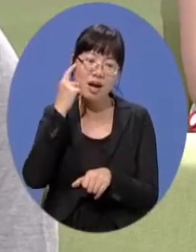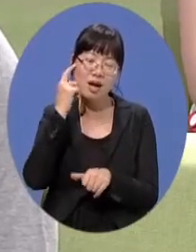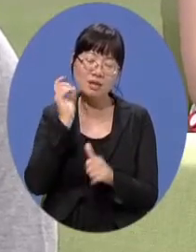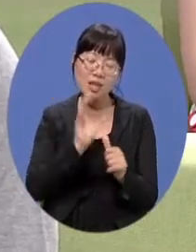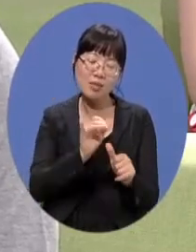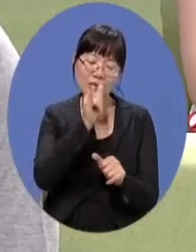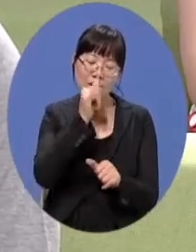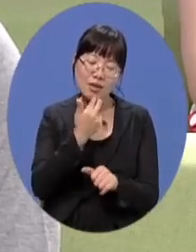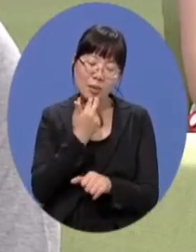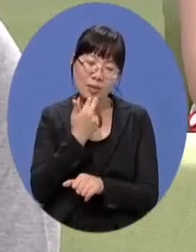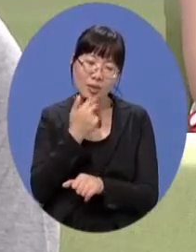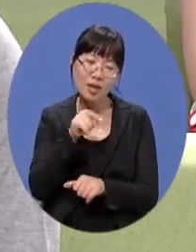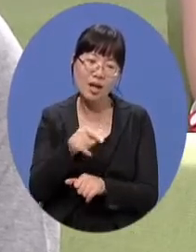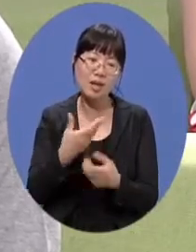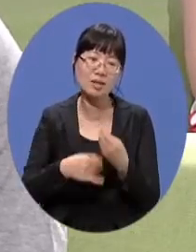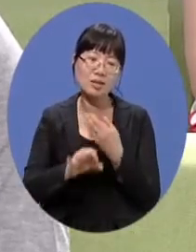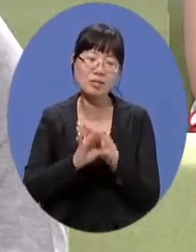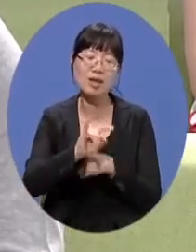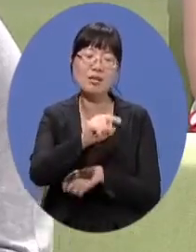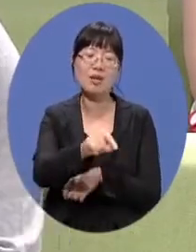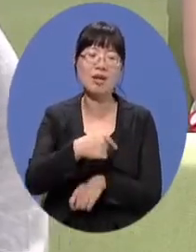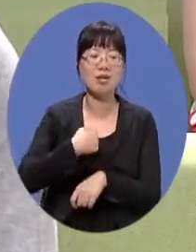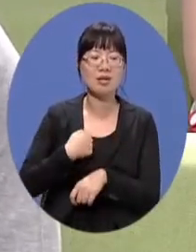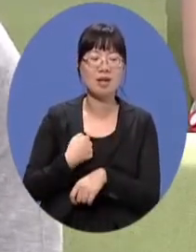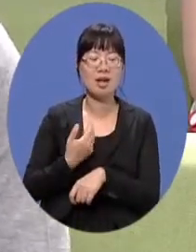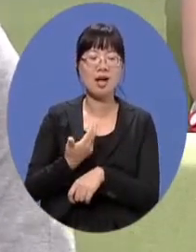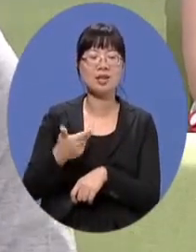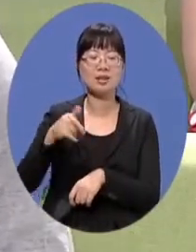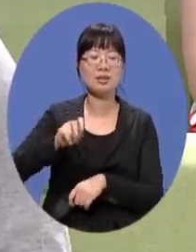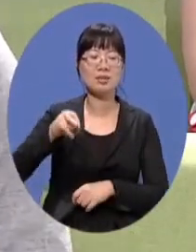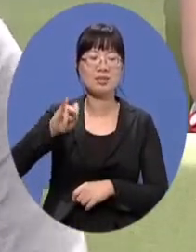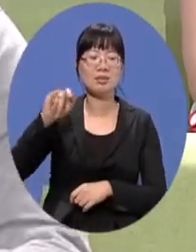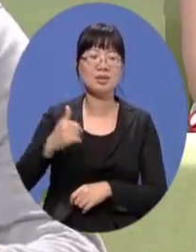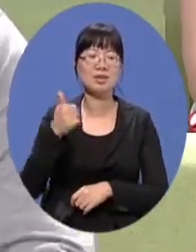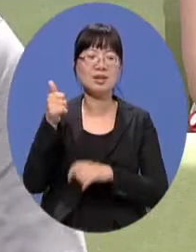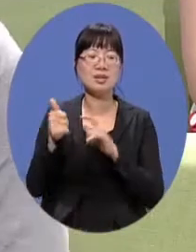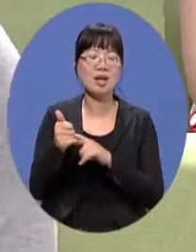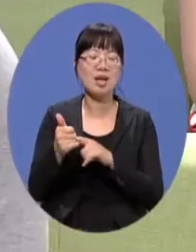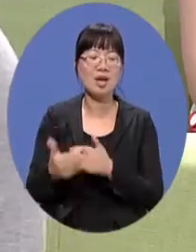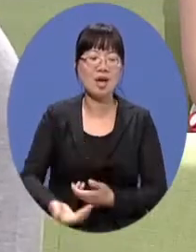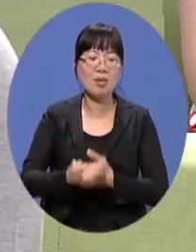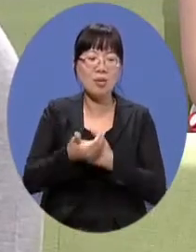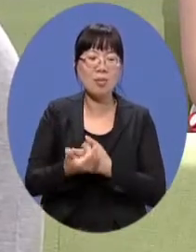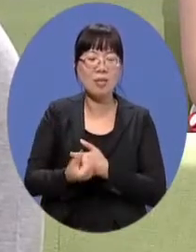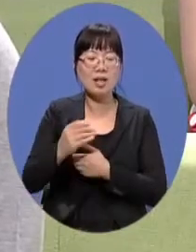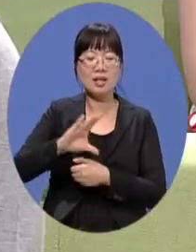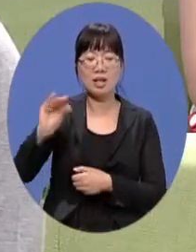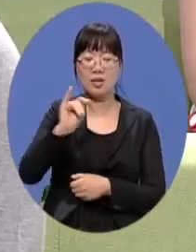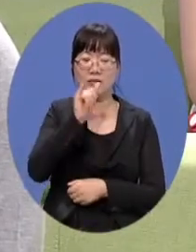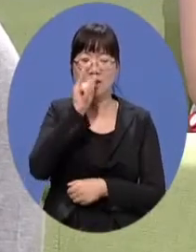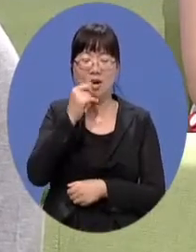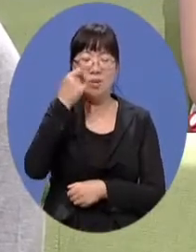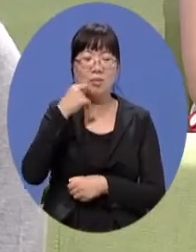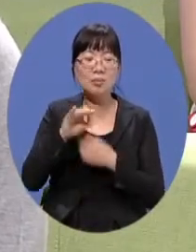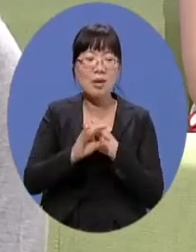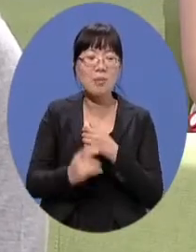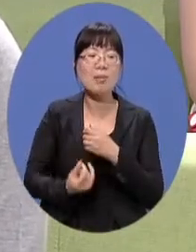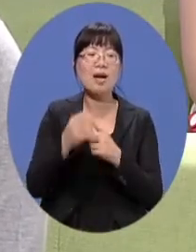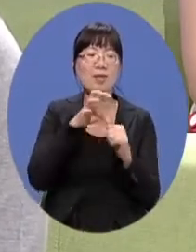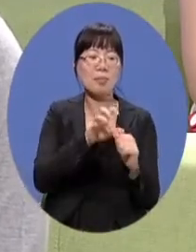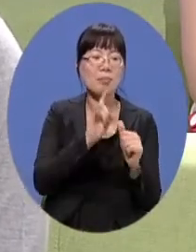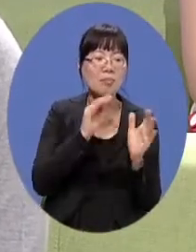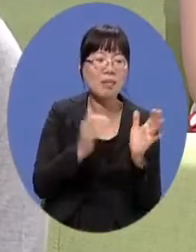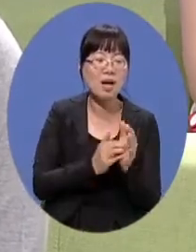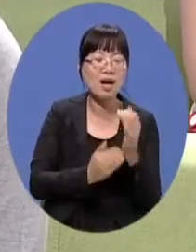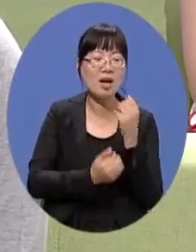수 있나 없나? 예를 들어서 내가 얘를 아까 김생민 씨처럼 안고 이렇게 빨리 나갈 수 있다. 울면 내가 바로 제압하고